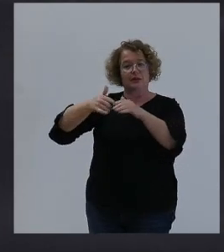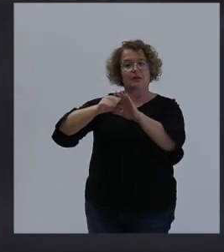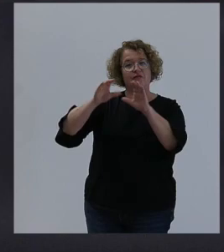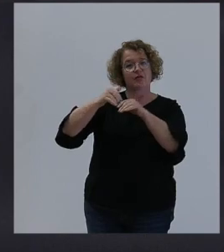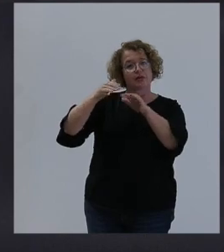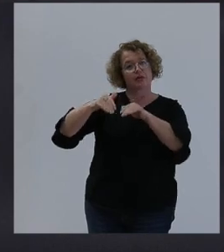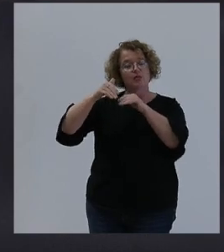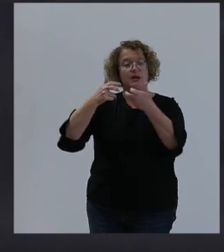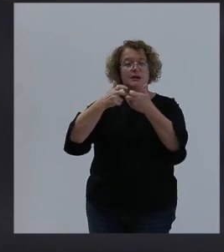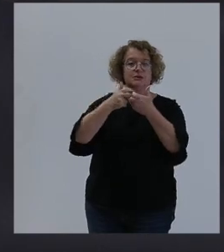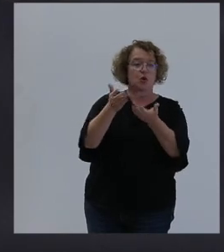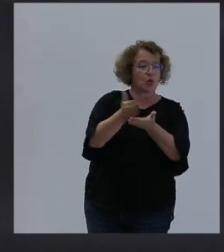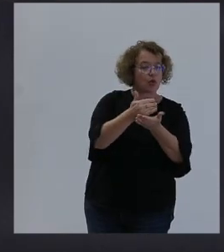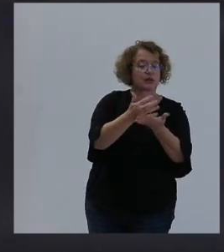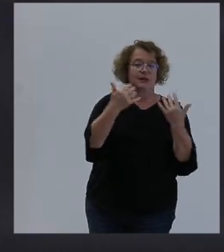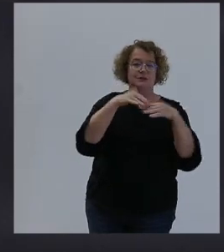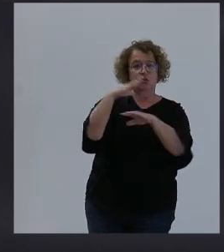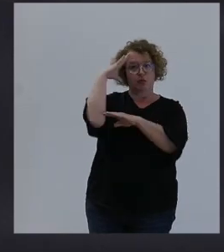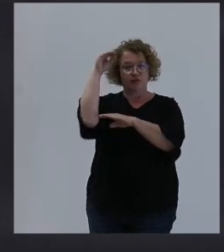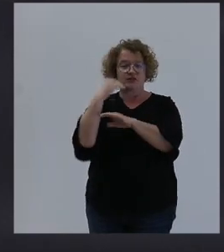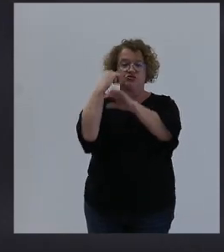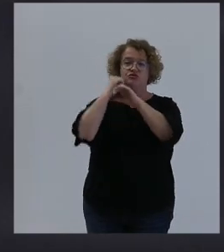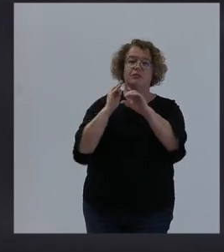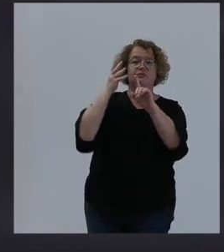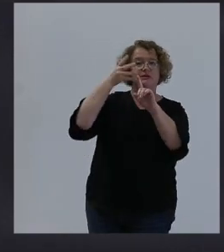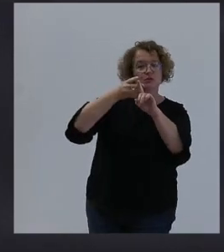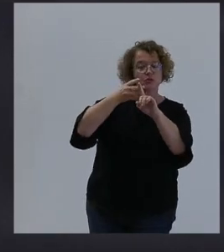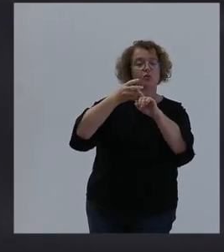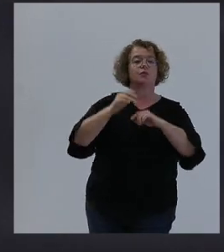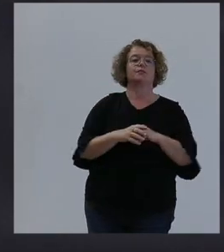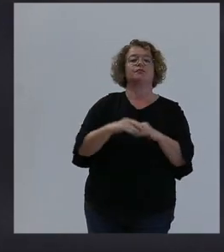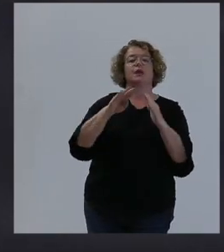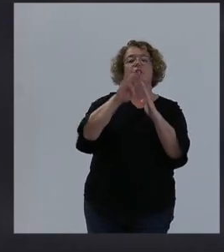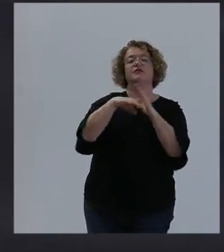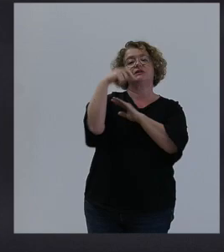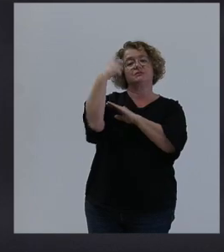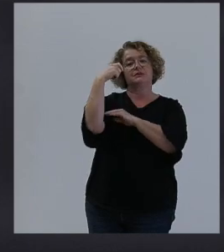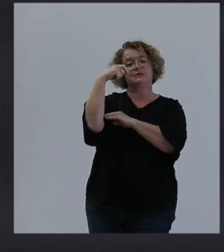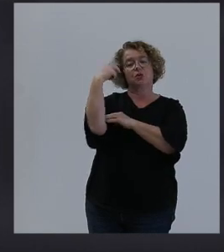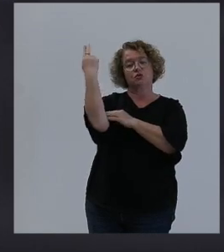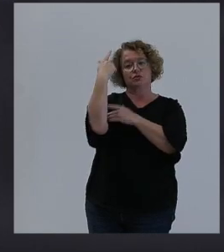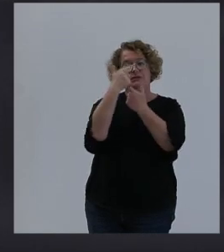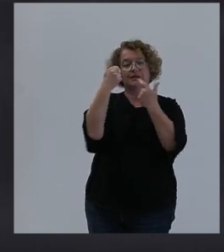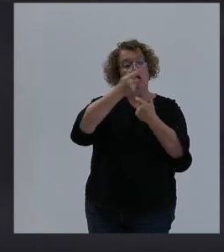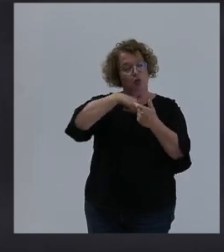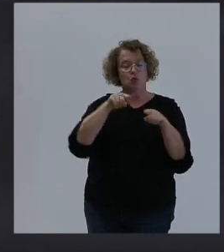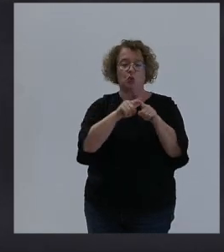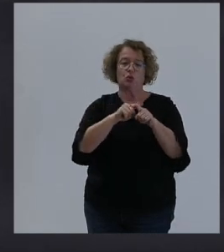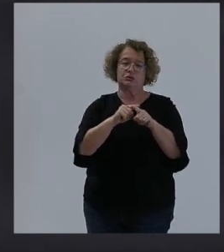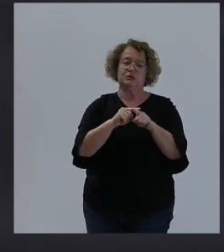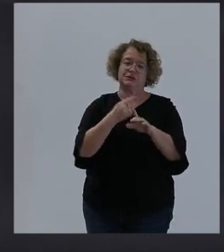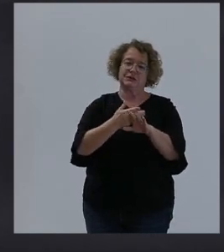vie, orientation, insertion professionnelle, chargé de mission scolarité, vice-président vie universitaire. Voilà, nous aussi, on travaille de